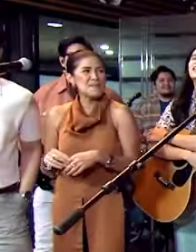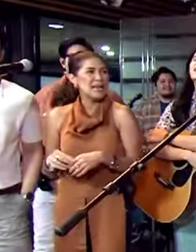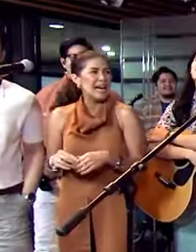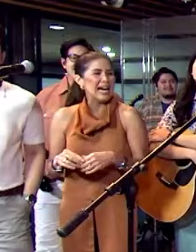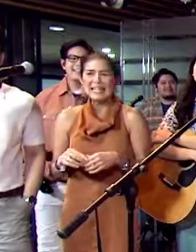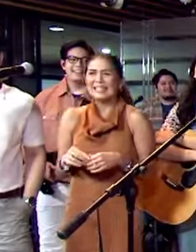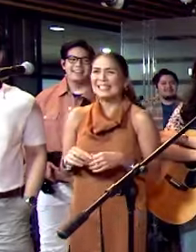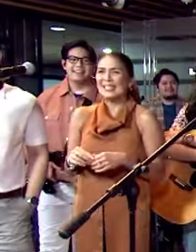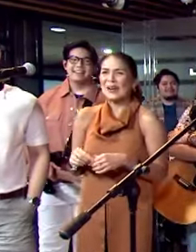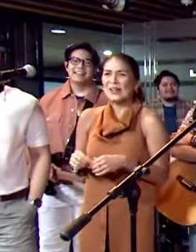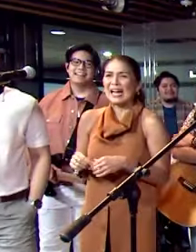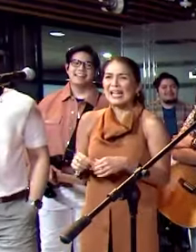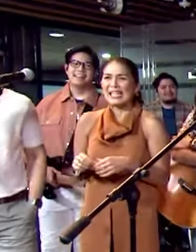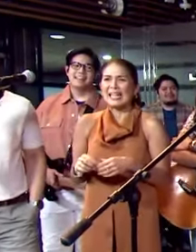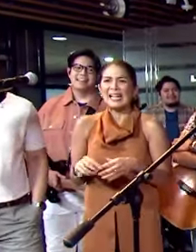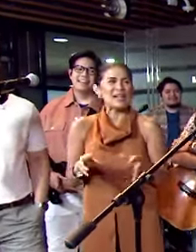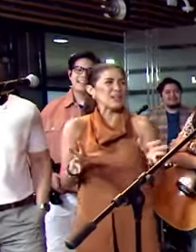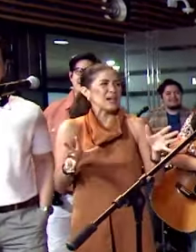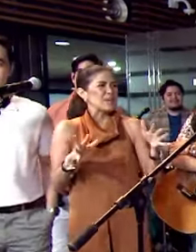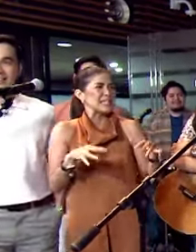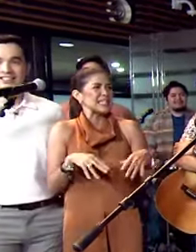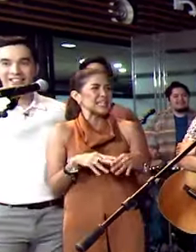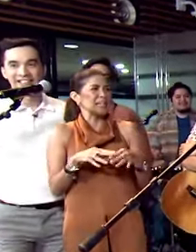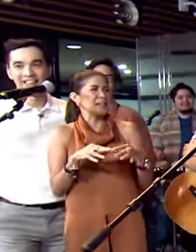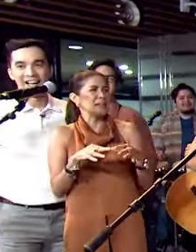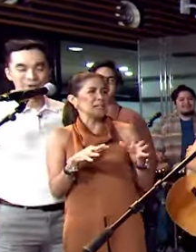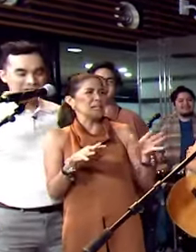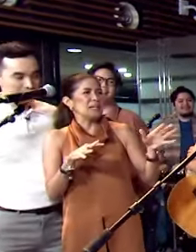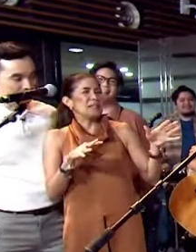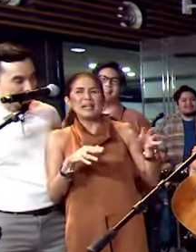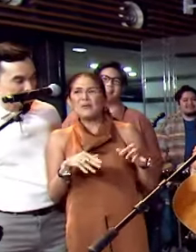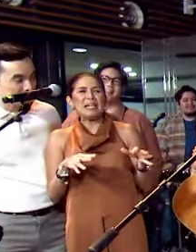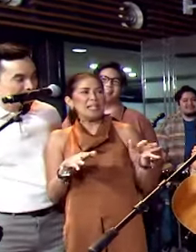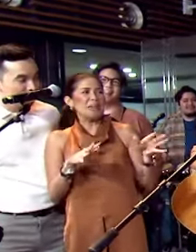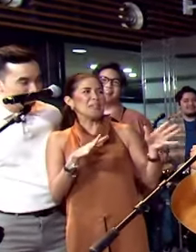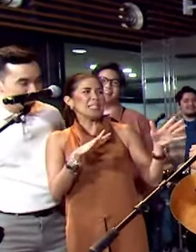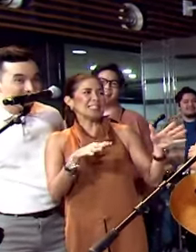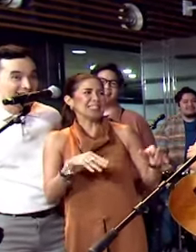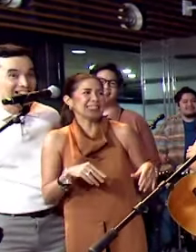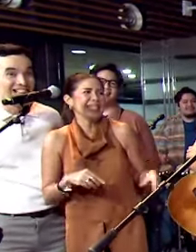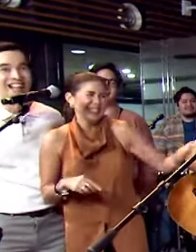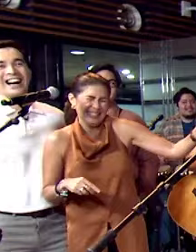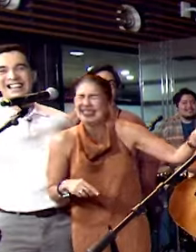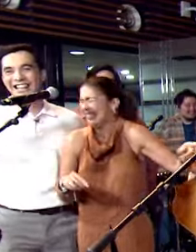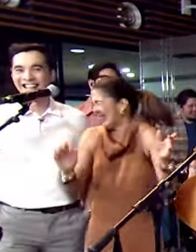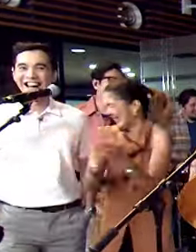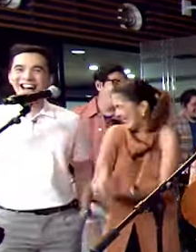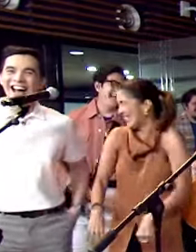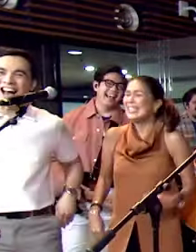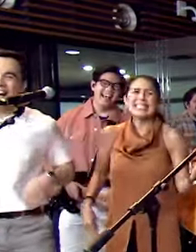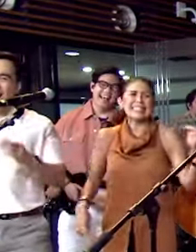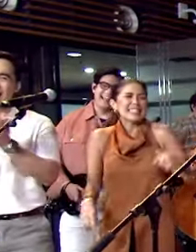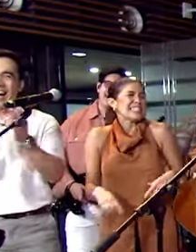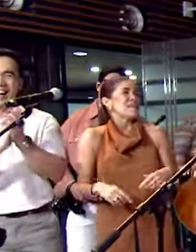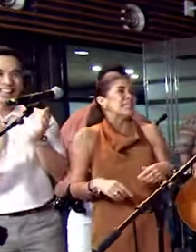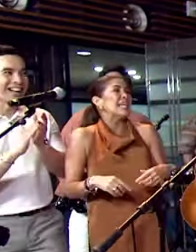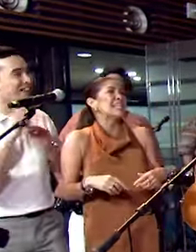Dami, ha? Oo nga, ako, I will just... Anong entry mo? I will leave it at that.